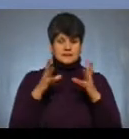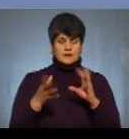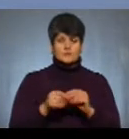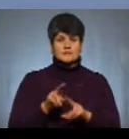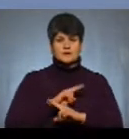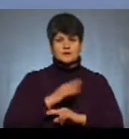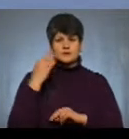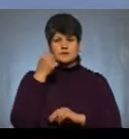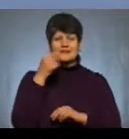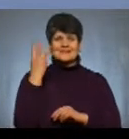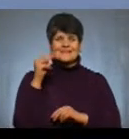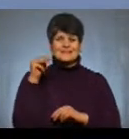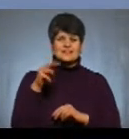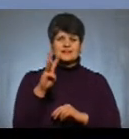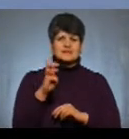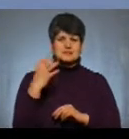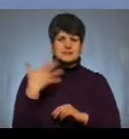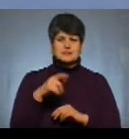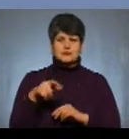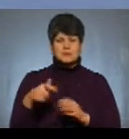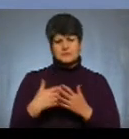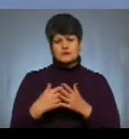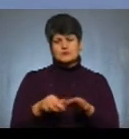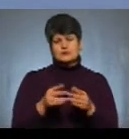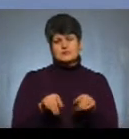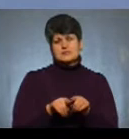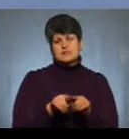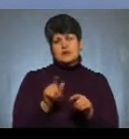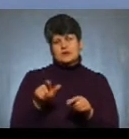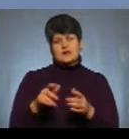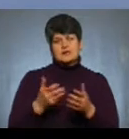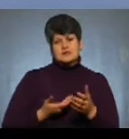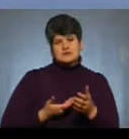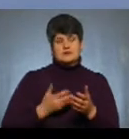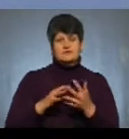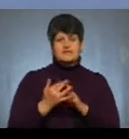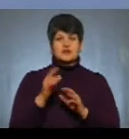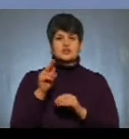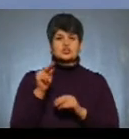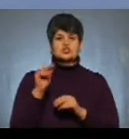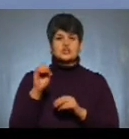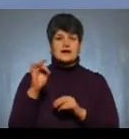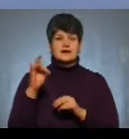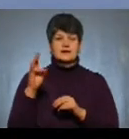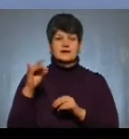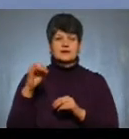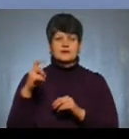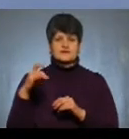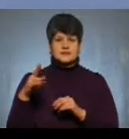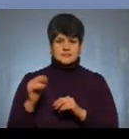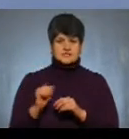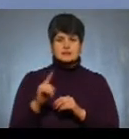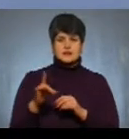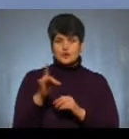загинуло 3350 осіб. Для прикладу, приблизно стільки ж людей проживає в селі Чернихівці Збаразького району. Отож, сьогодні в